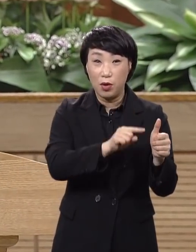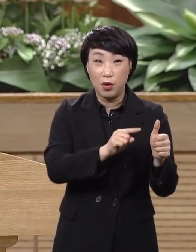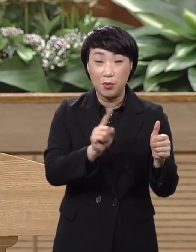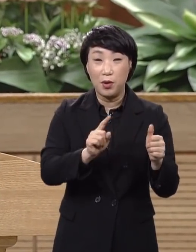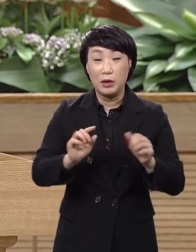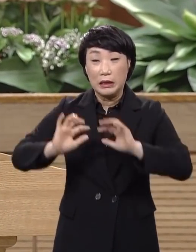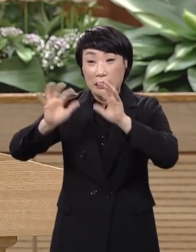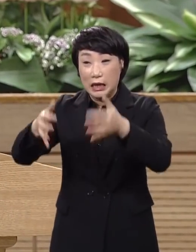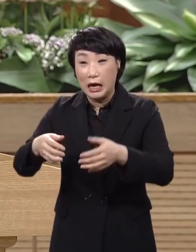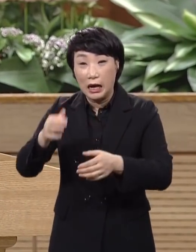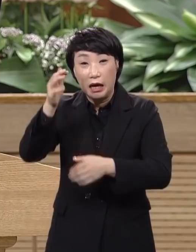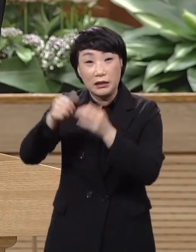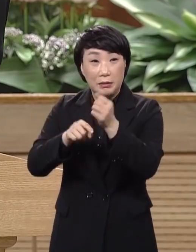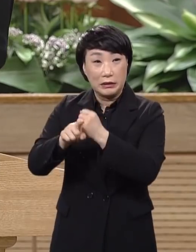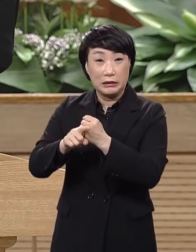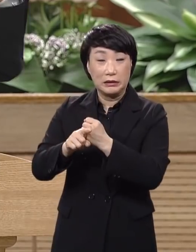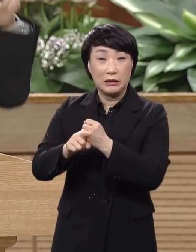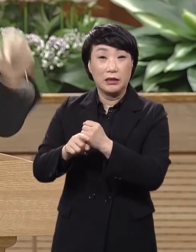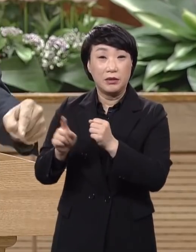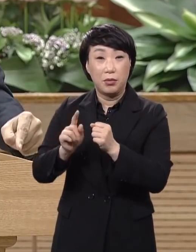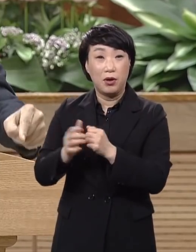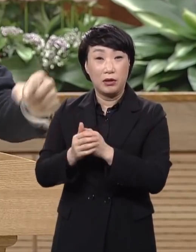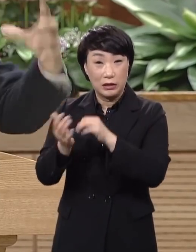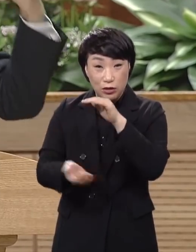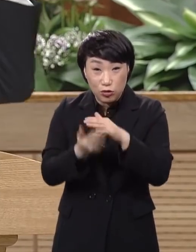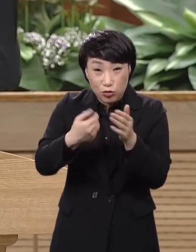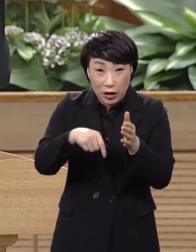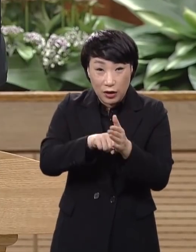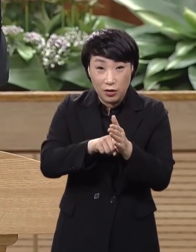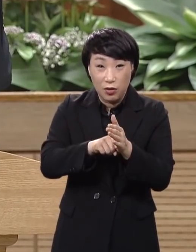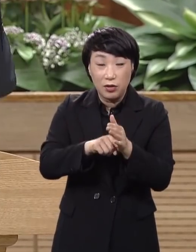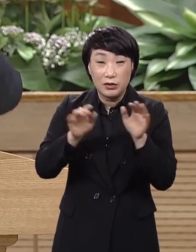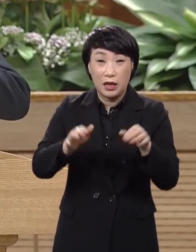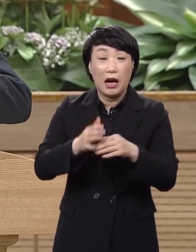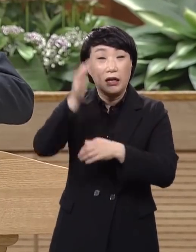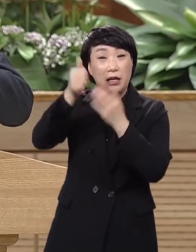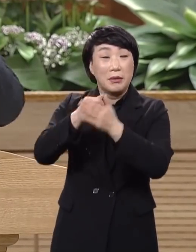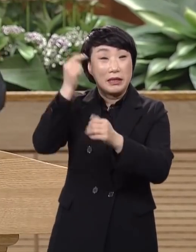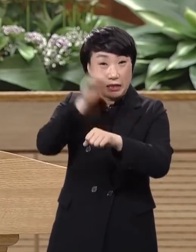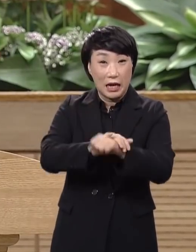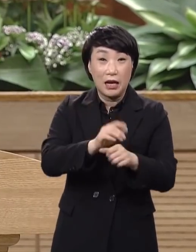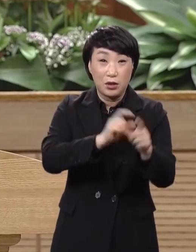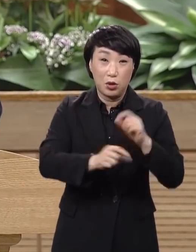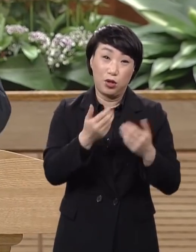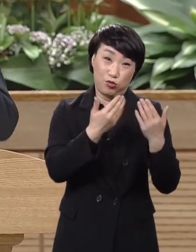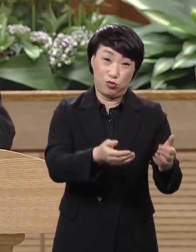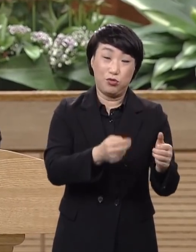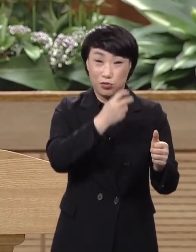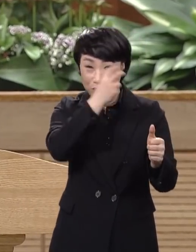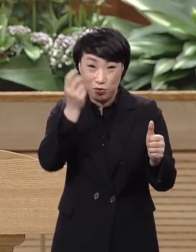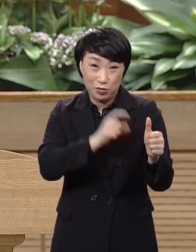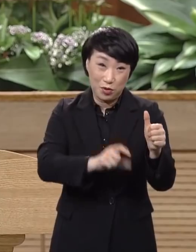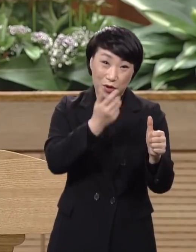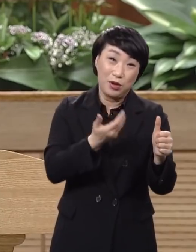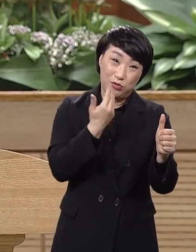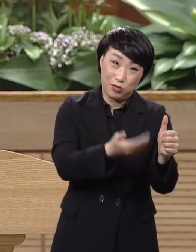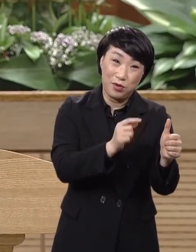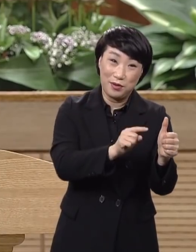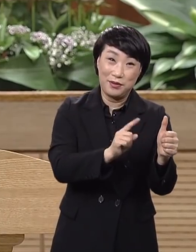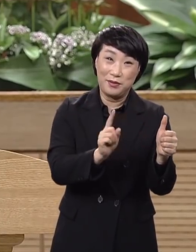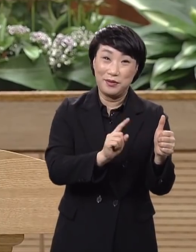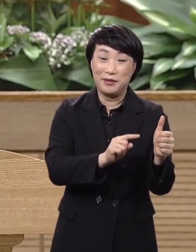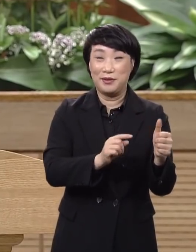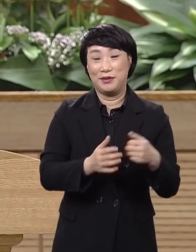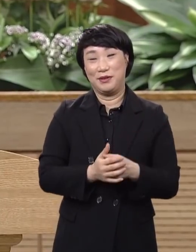그 나라에서 하나님의 뜻을 이루기 위해서 하나님이 지혜를 주시고 총명을 주십니다.